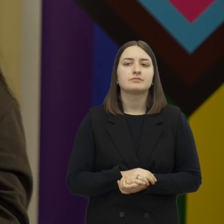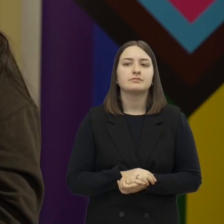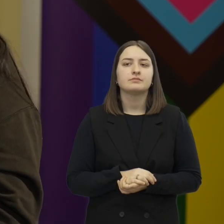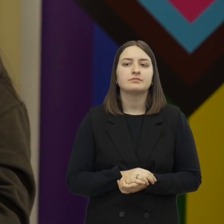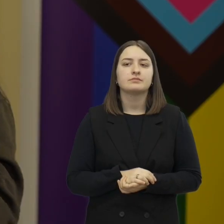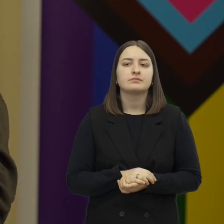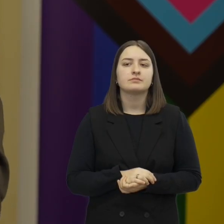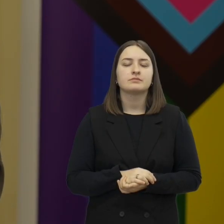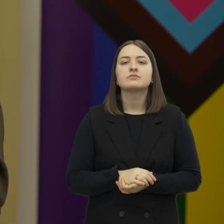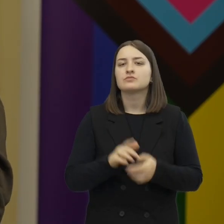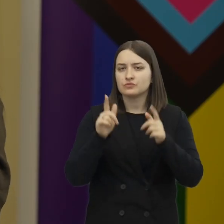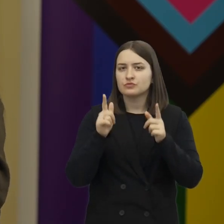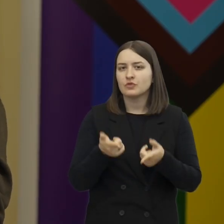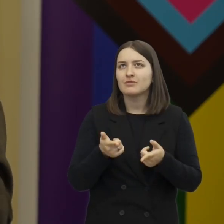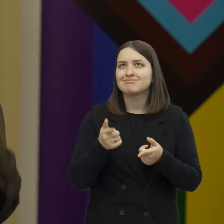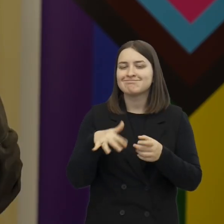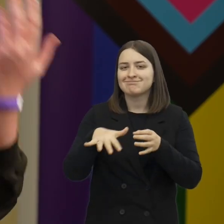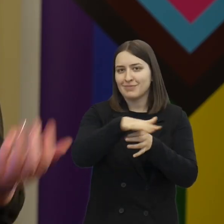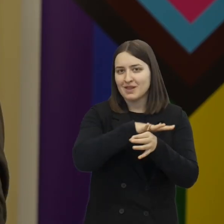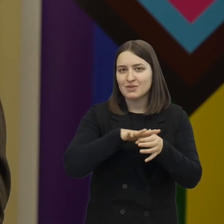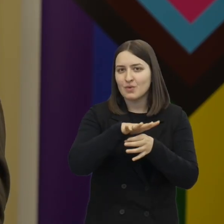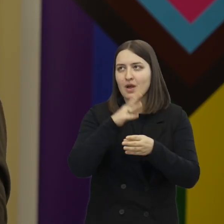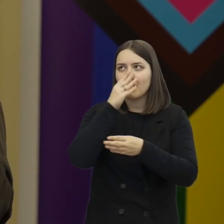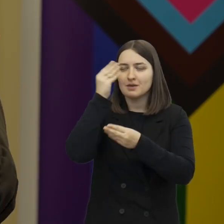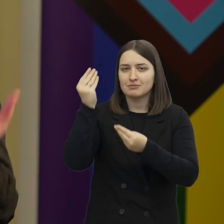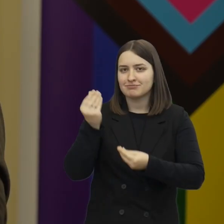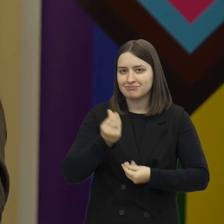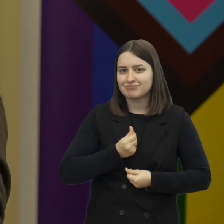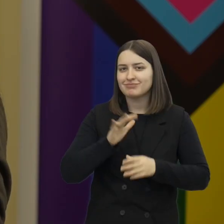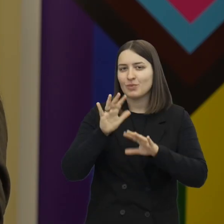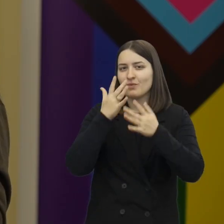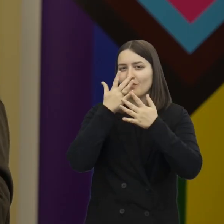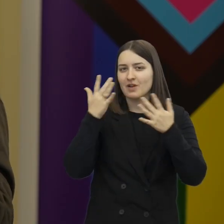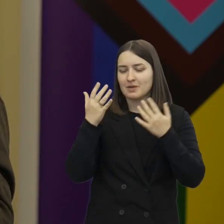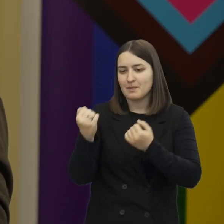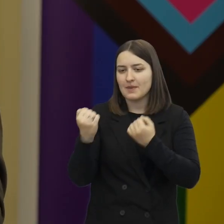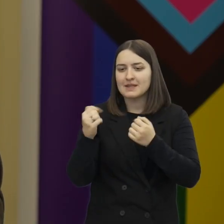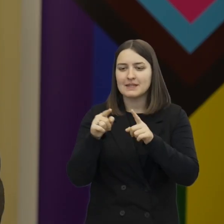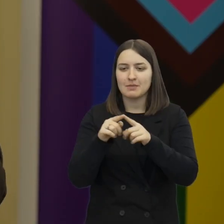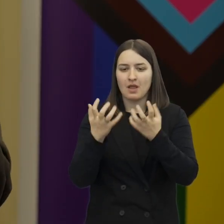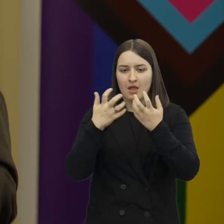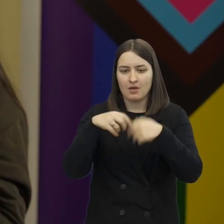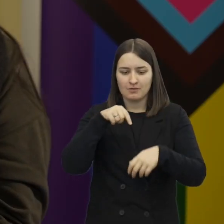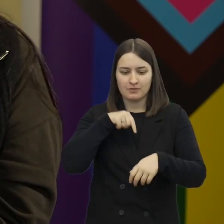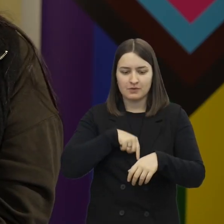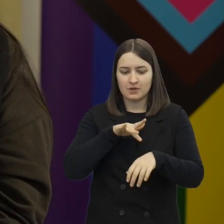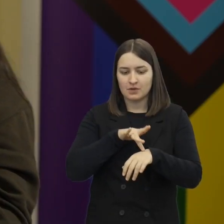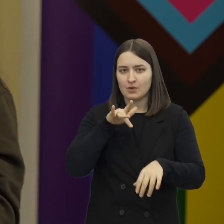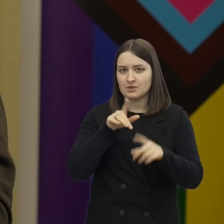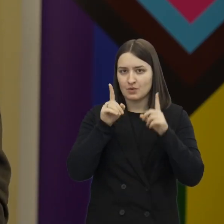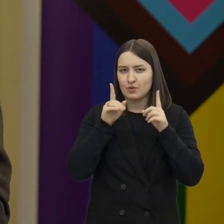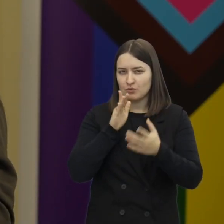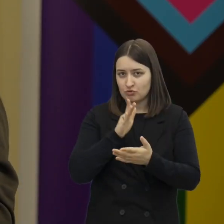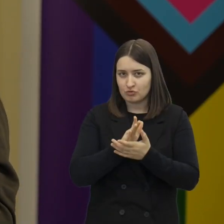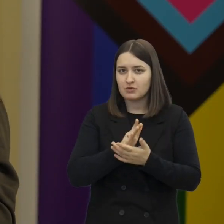tikrai įkvepia dalį bendruomenės ir irgi, na, savotišką saugumo jausmą turėtų suteikti.